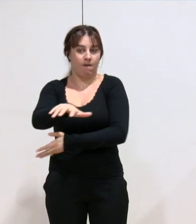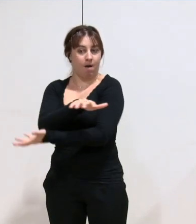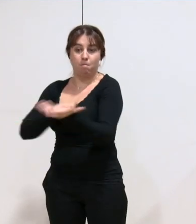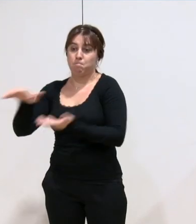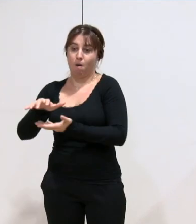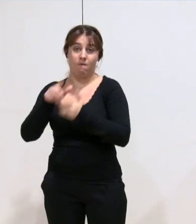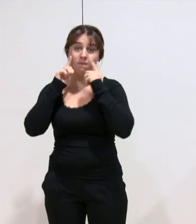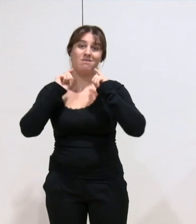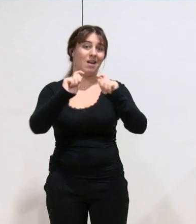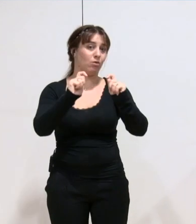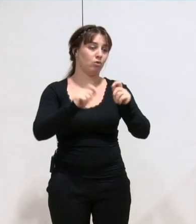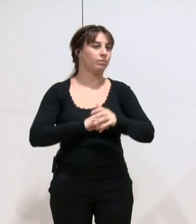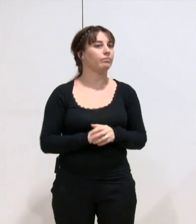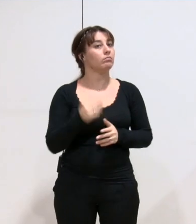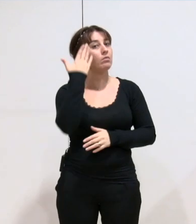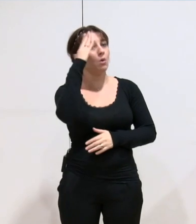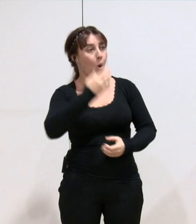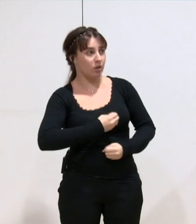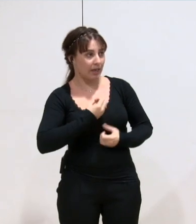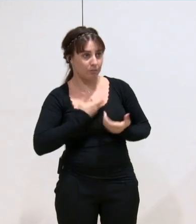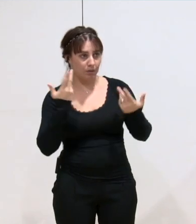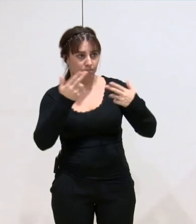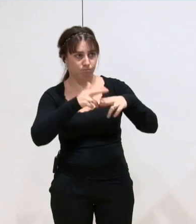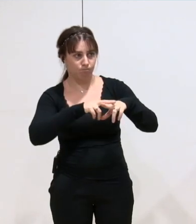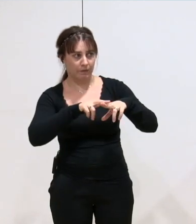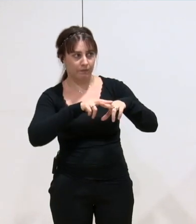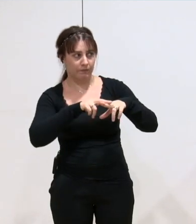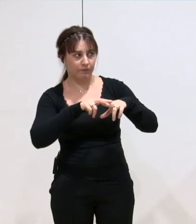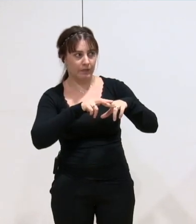D'autres prises de parole ? Non. Donc je vais